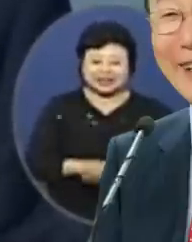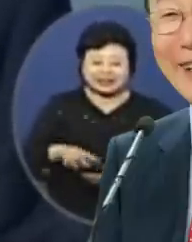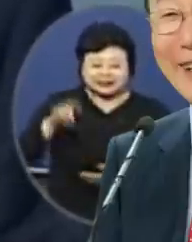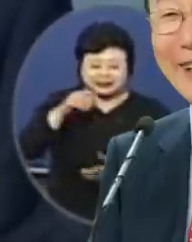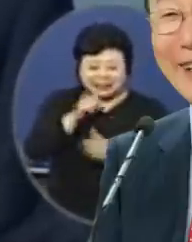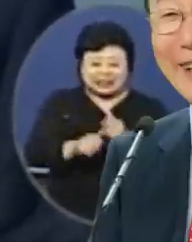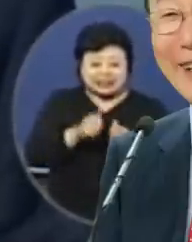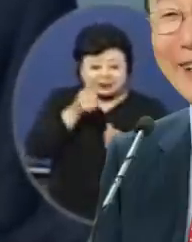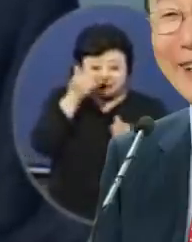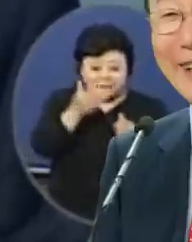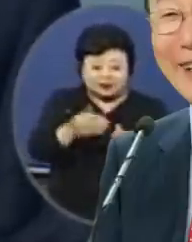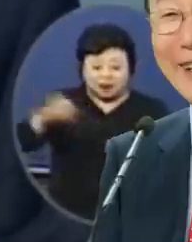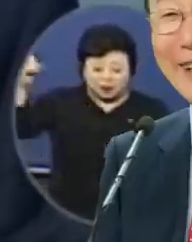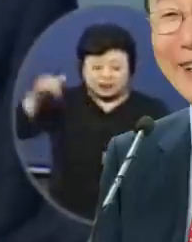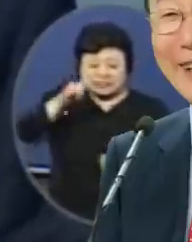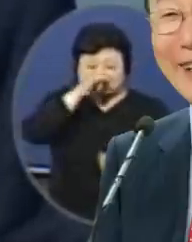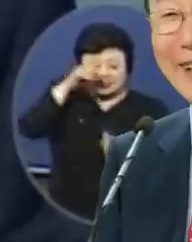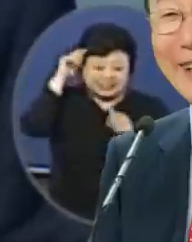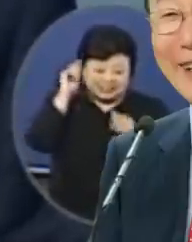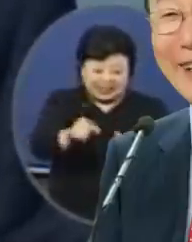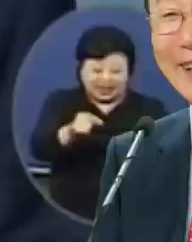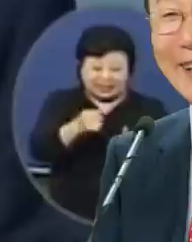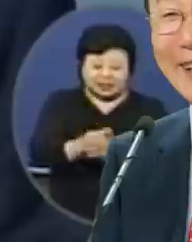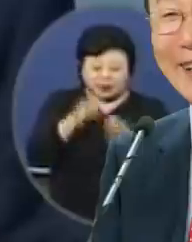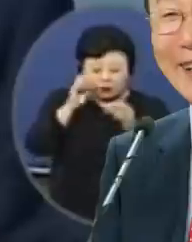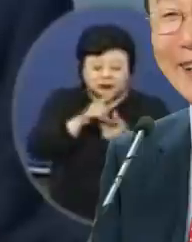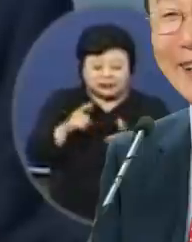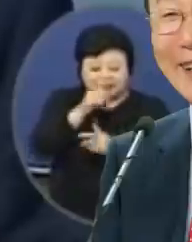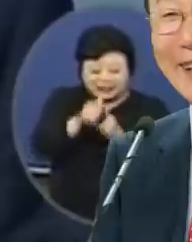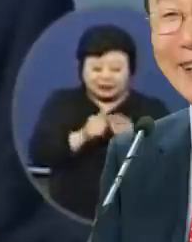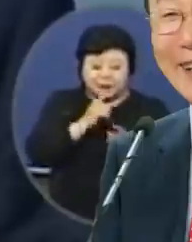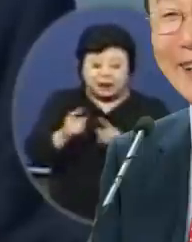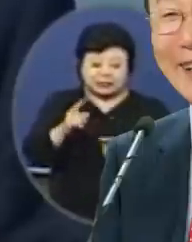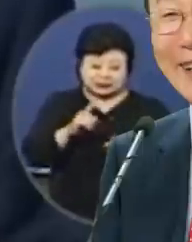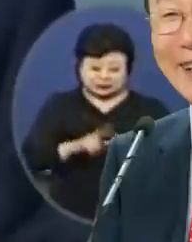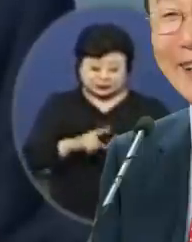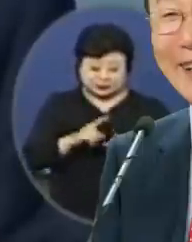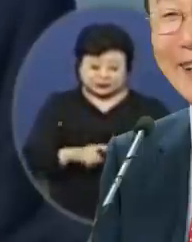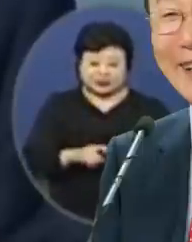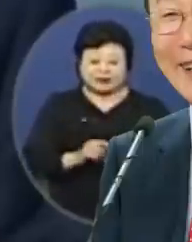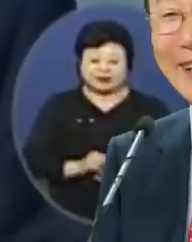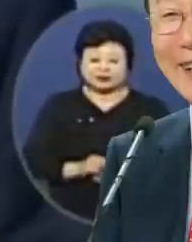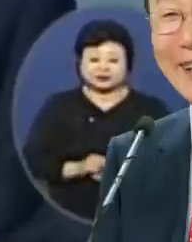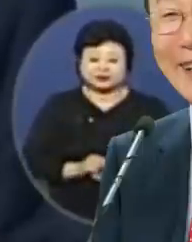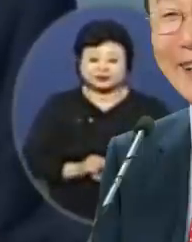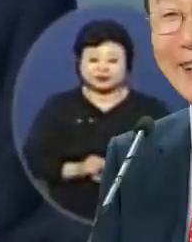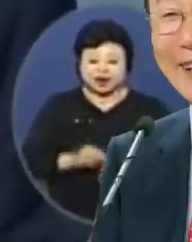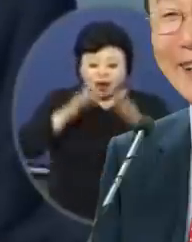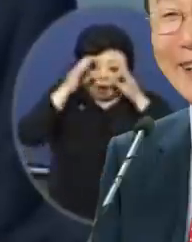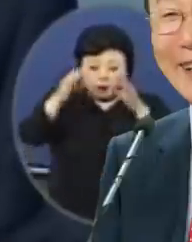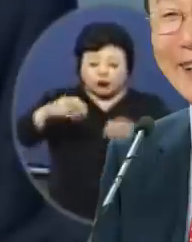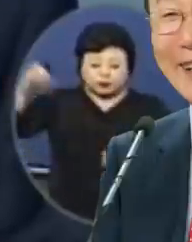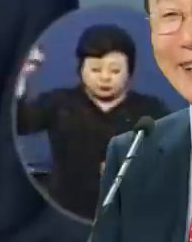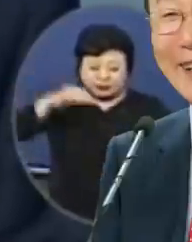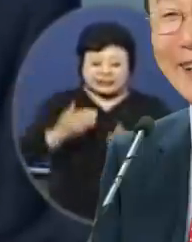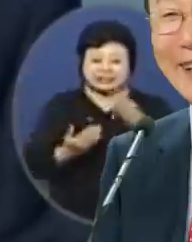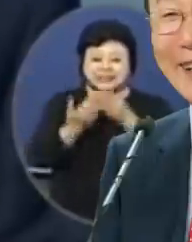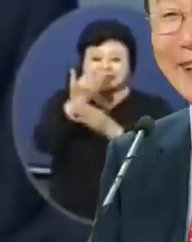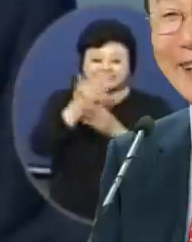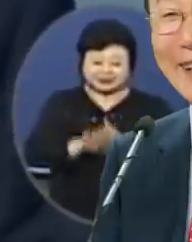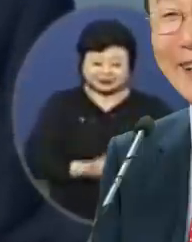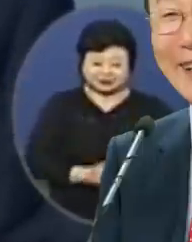보면 하나님이 빛이 있으라고 말씀하시니 보이지 않는 하나님의 말씀이 나아가고 난 다음에 보이는 빛이